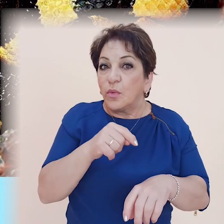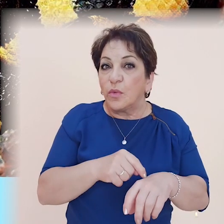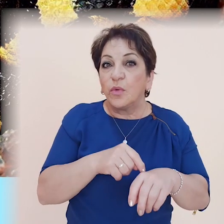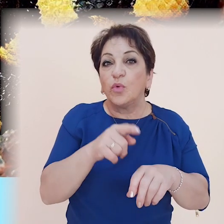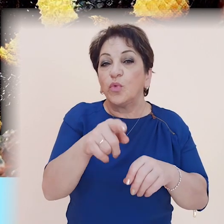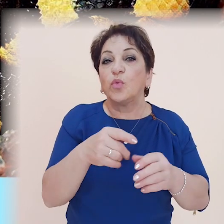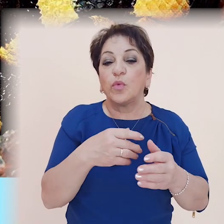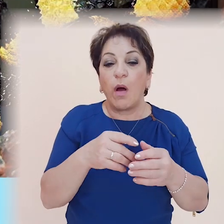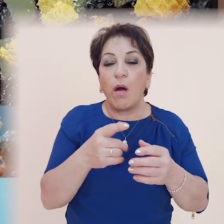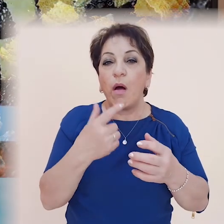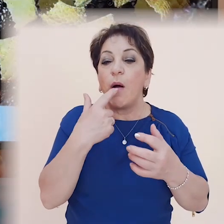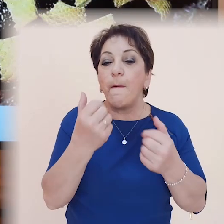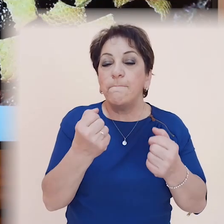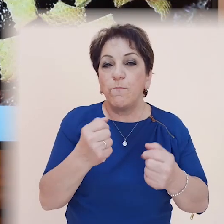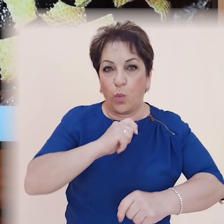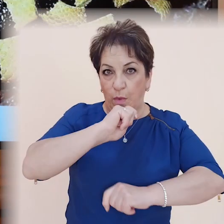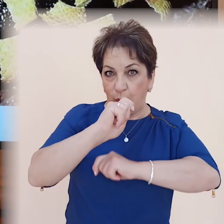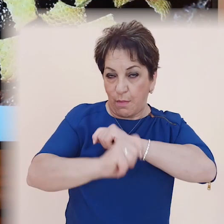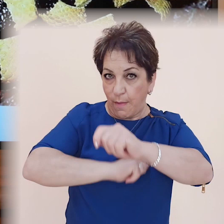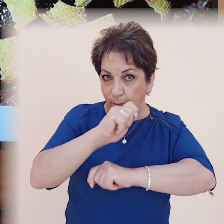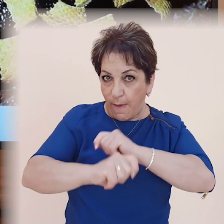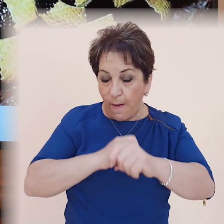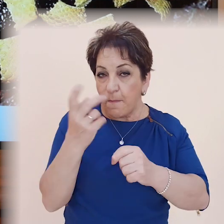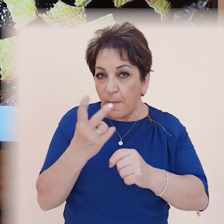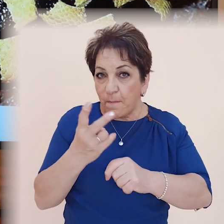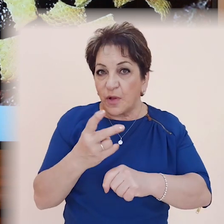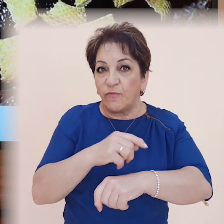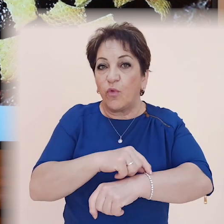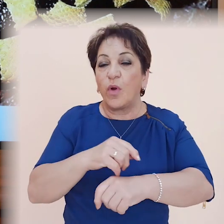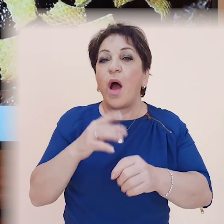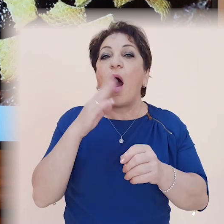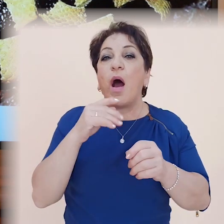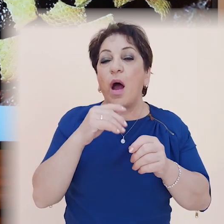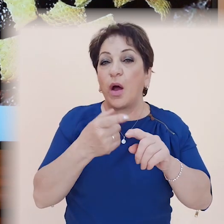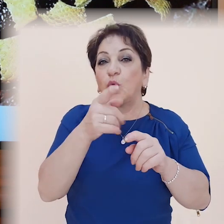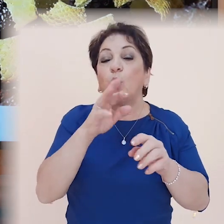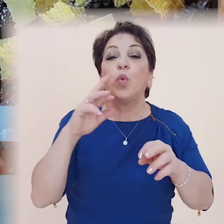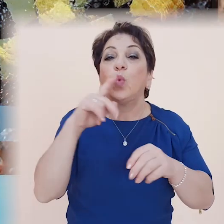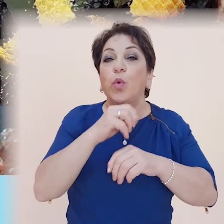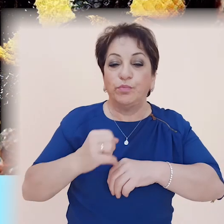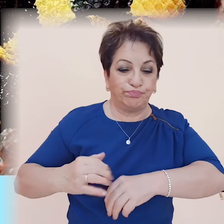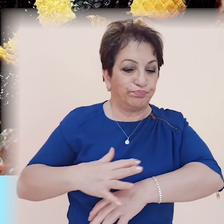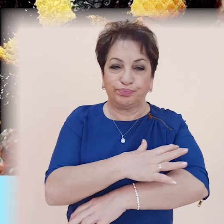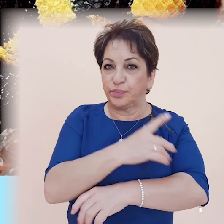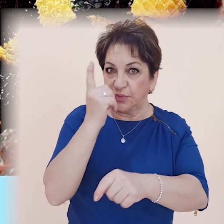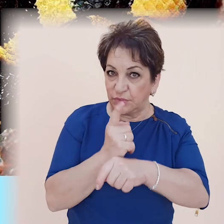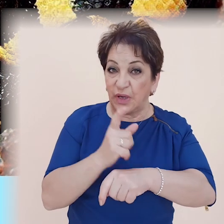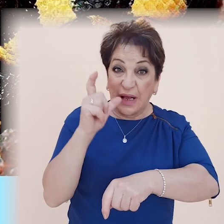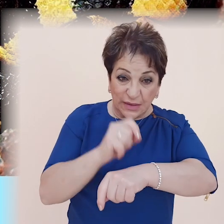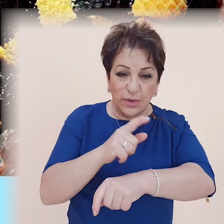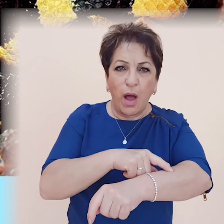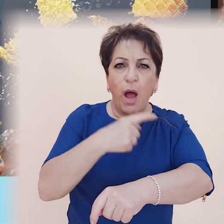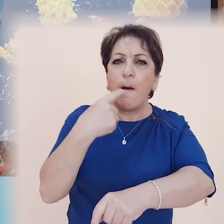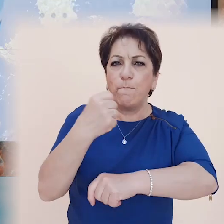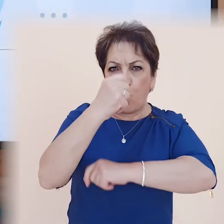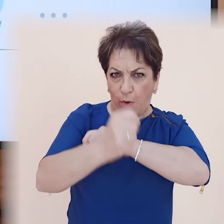պինդ կապել ձերքի տակեղած որև է իրով, որպիսի հնարավորինս դանդաղեցվի թույնի տարածումը որգանիզմում։